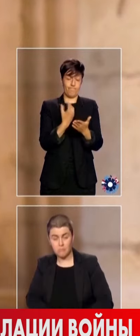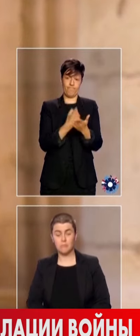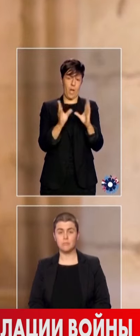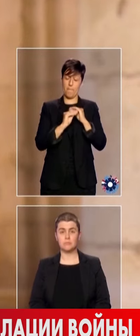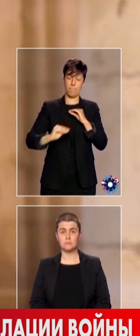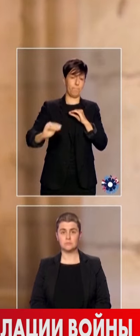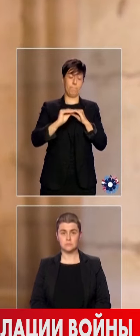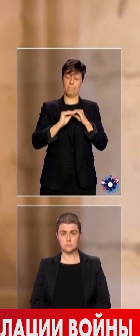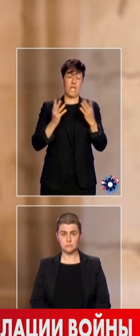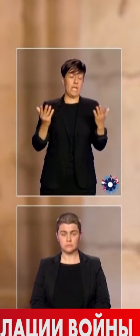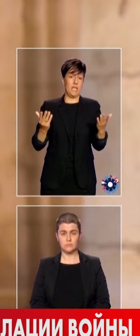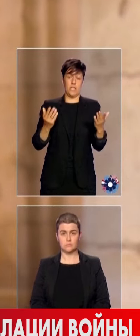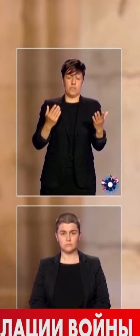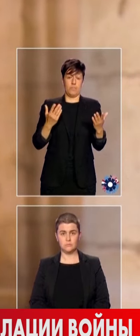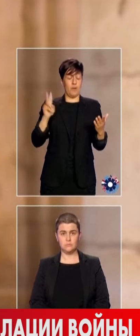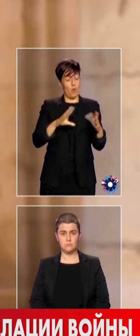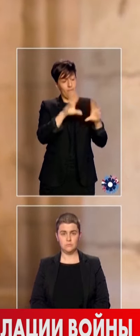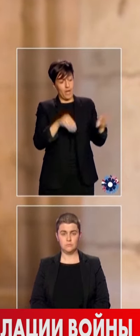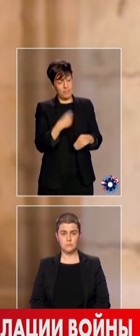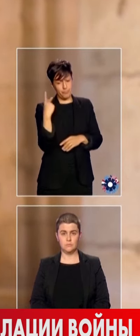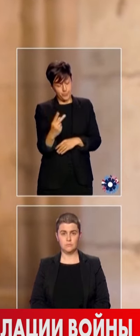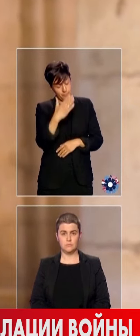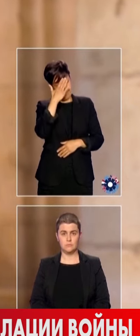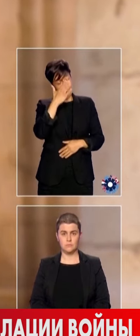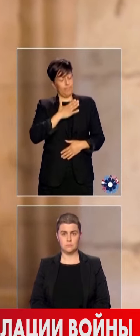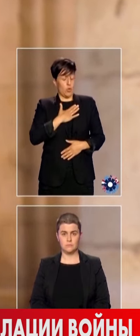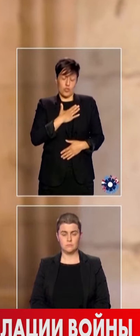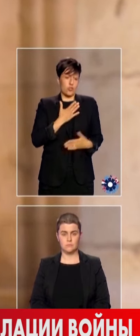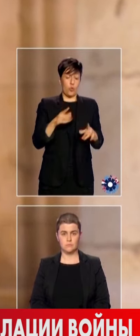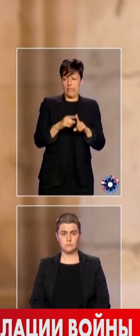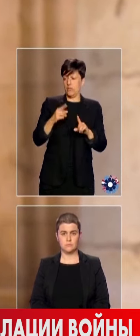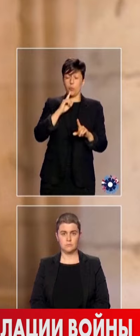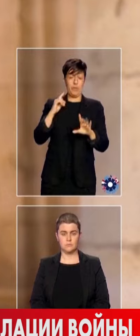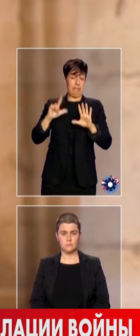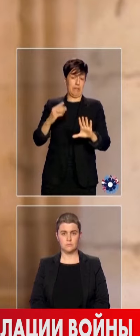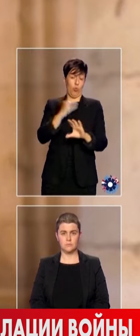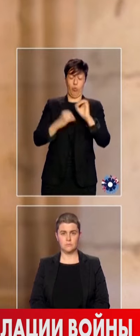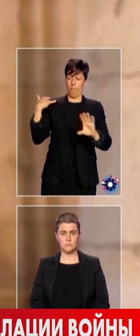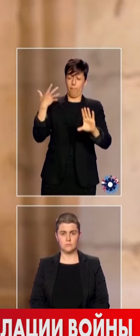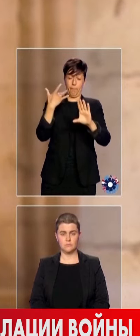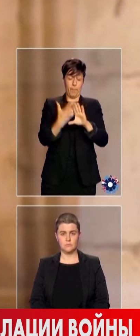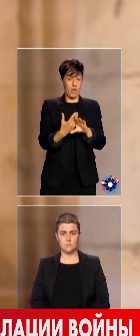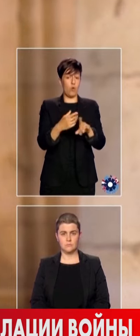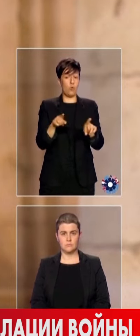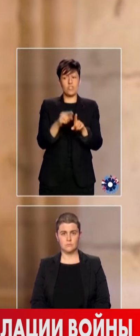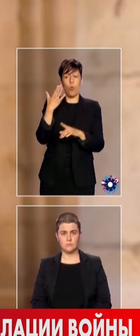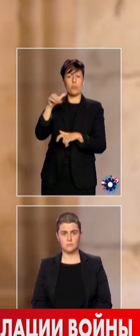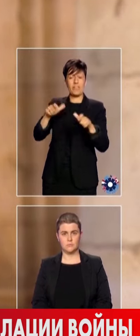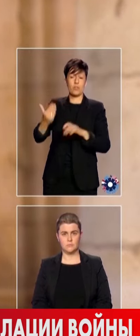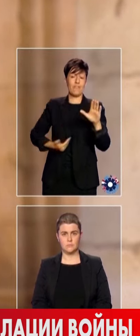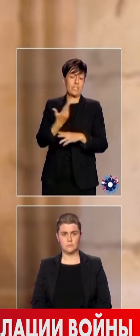его приглашение на церемонию являлось законным. «Франция хочет мира», — сказал Макрон, — «но мир не должен означать капитуляцию